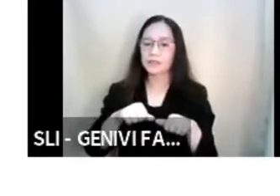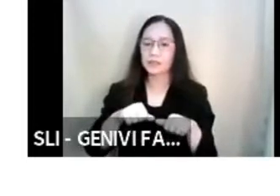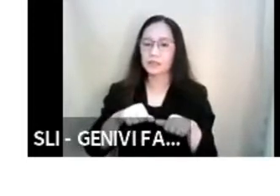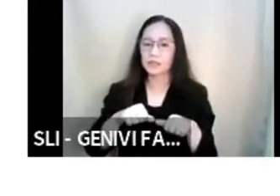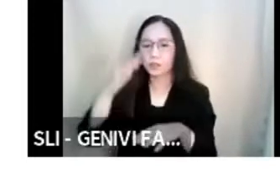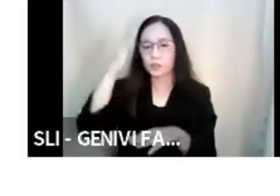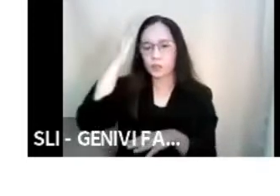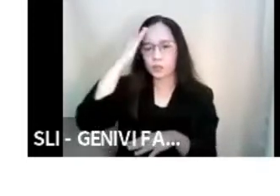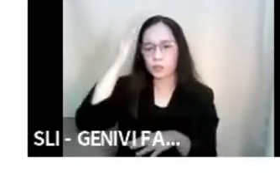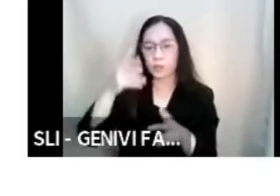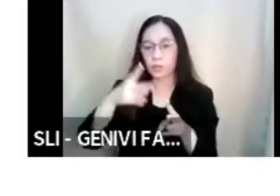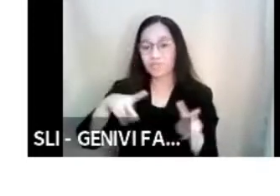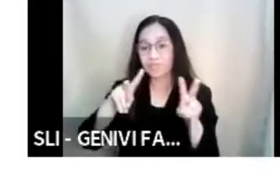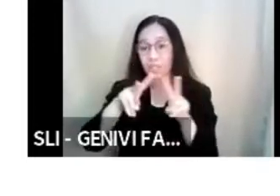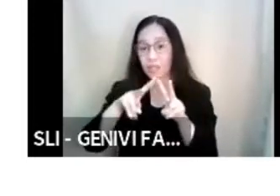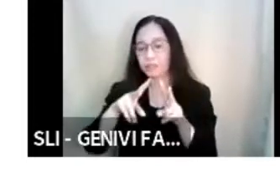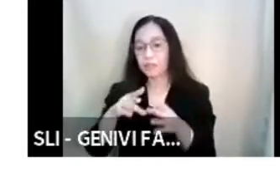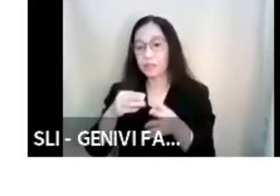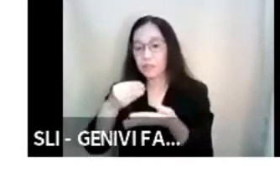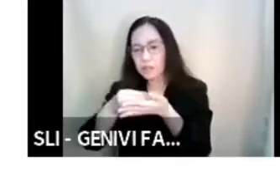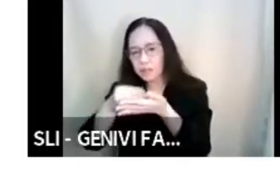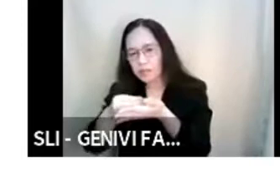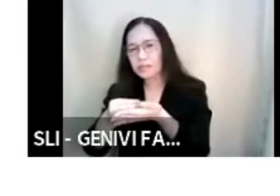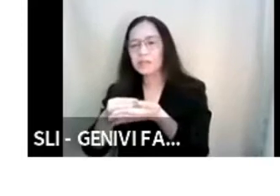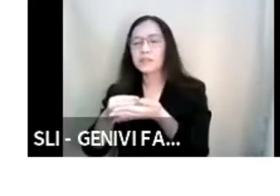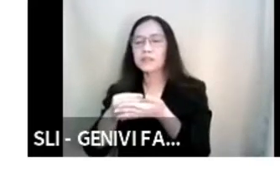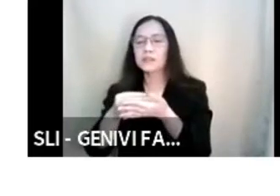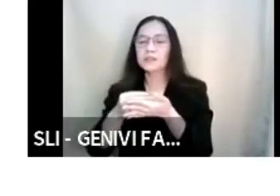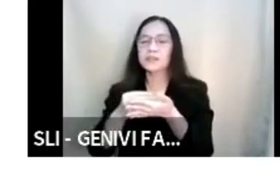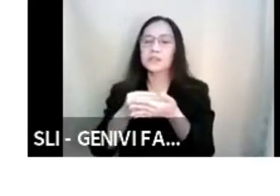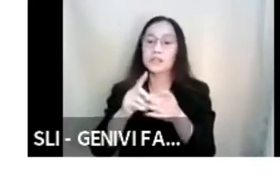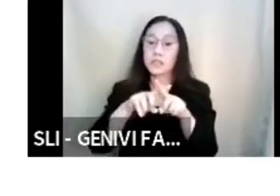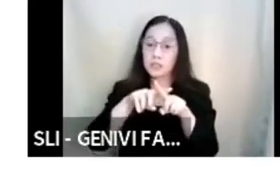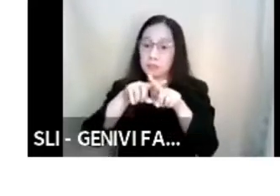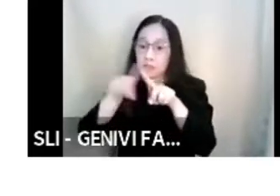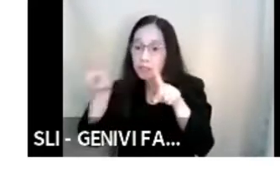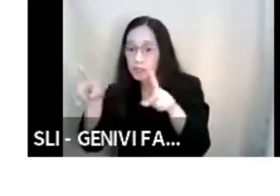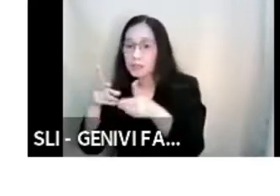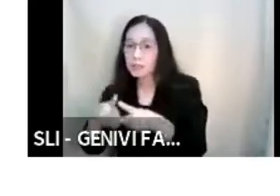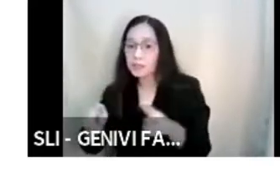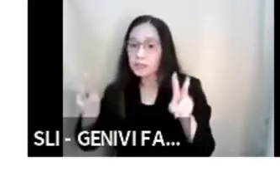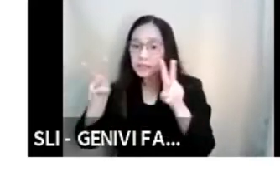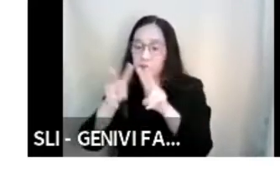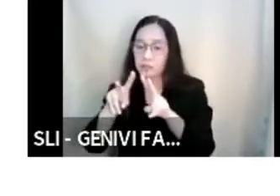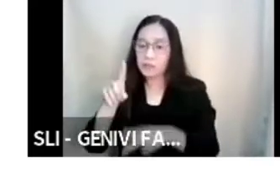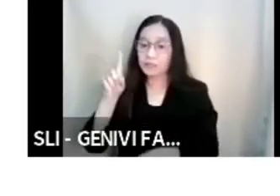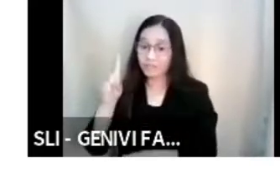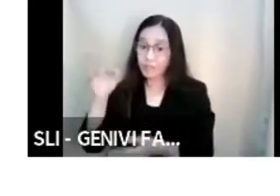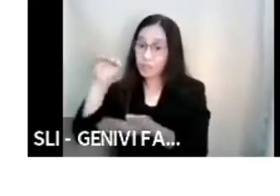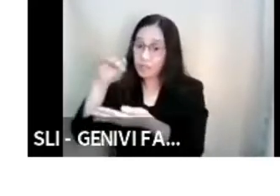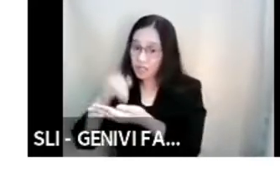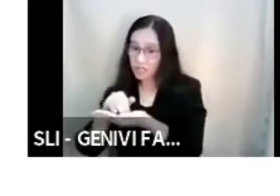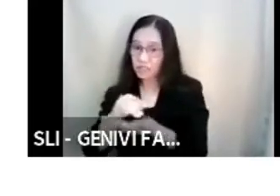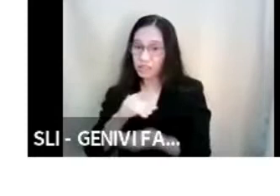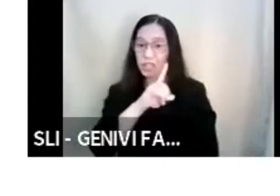ang value ng pera? Kung gaano ka iba ang amount or ang value ng 1,000 sa